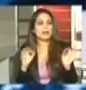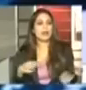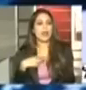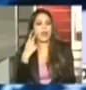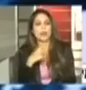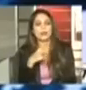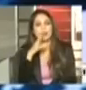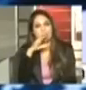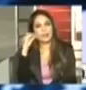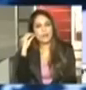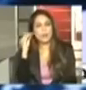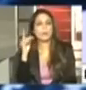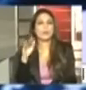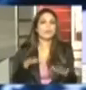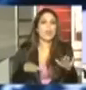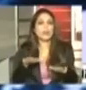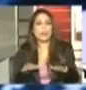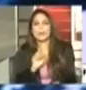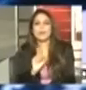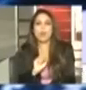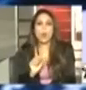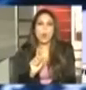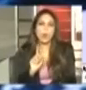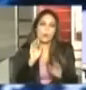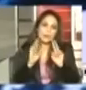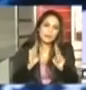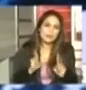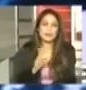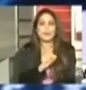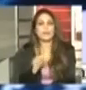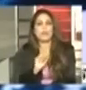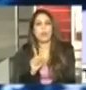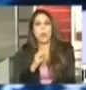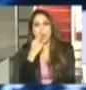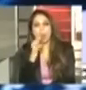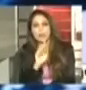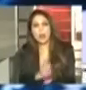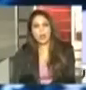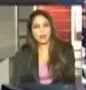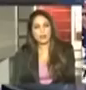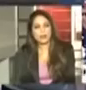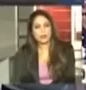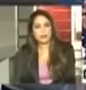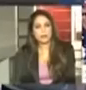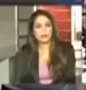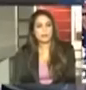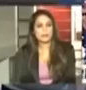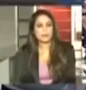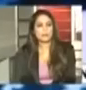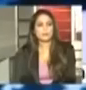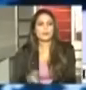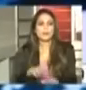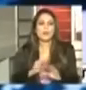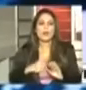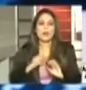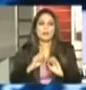של צ'רלי צ'פלין, ולא של... מה אתה אומר? כן, זה מה ש... כנראה זה רק האסוציאציות שלנו שלקחו אותנו למקום אחר. ושלחתי את זה